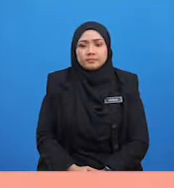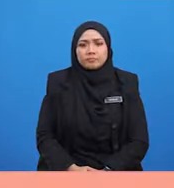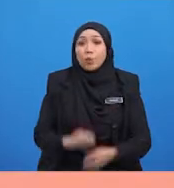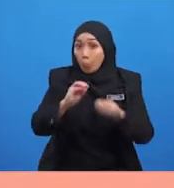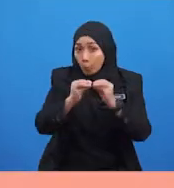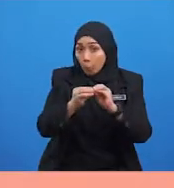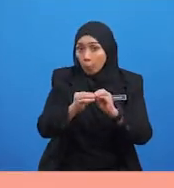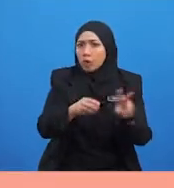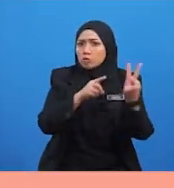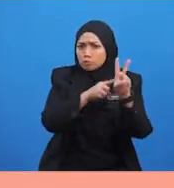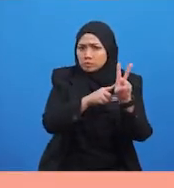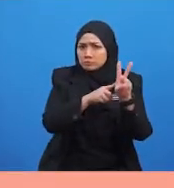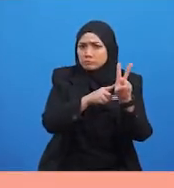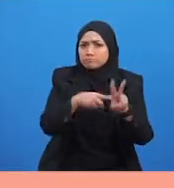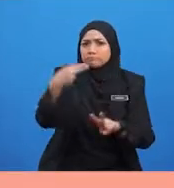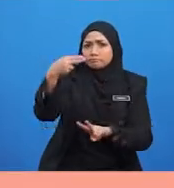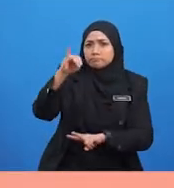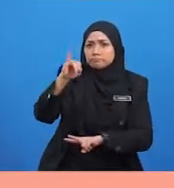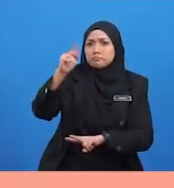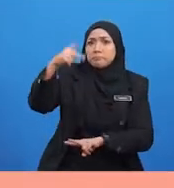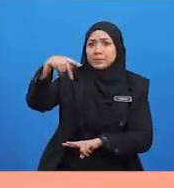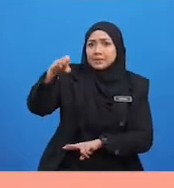Apa pula hyperhidrasi?